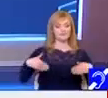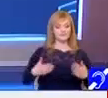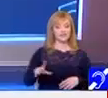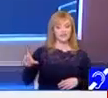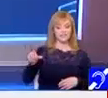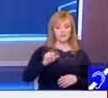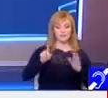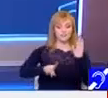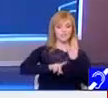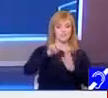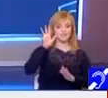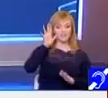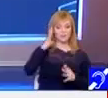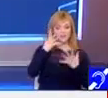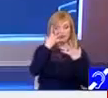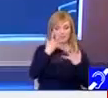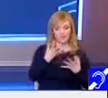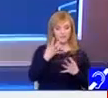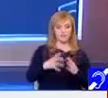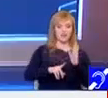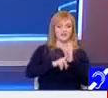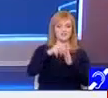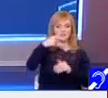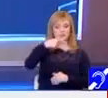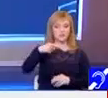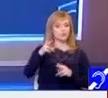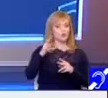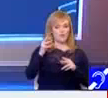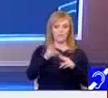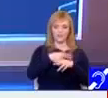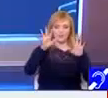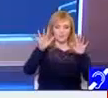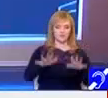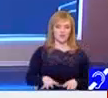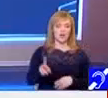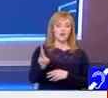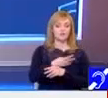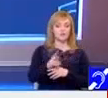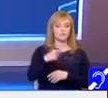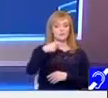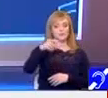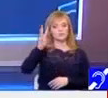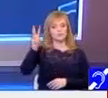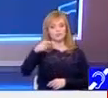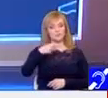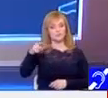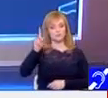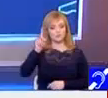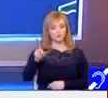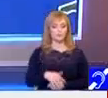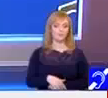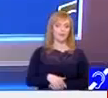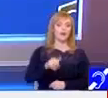Găsit, săptămâna începe cu vreme închisă și valori negative, dar fără precipitații. La noapte vom avea între minus 3 și minus 1 grad.